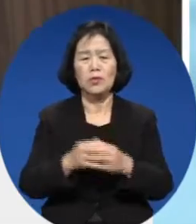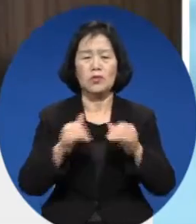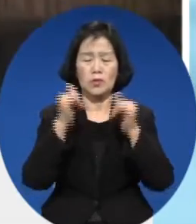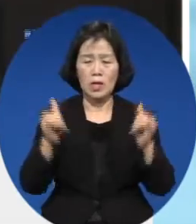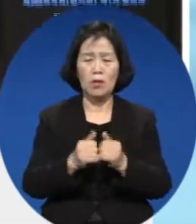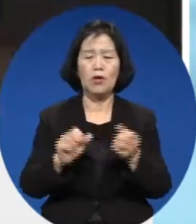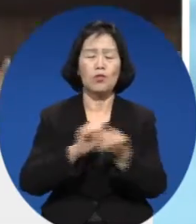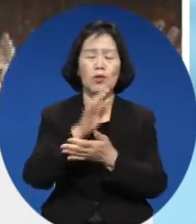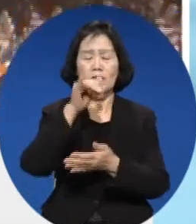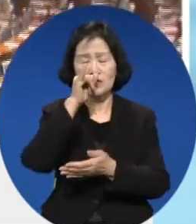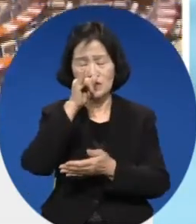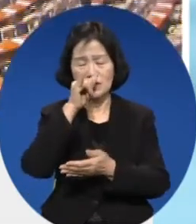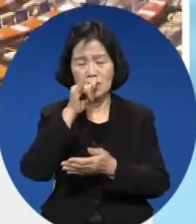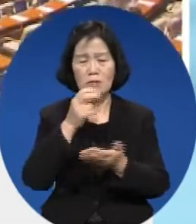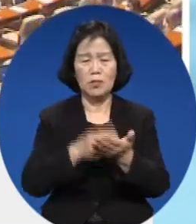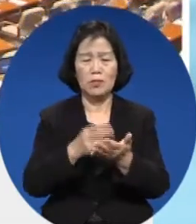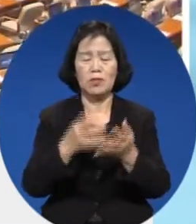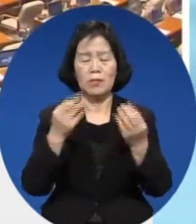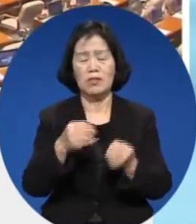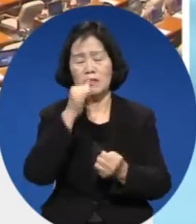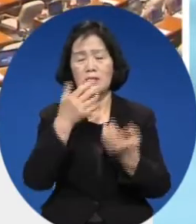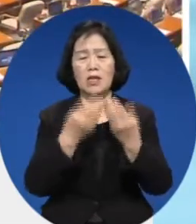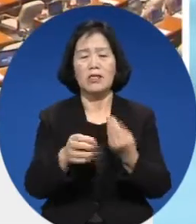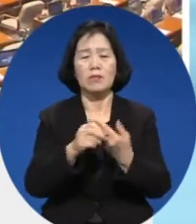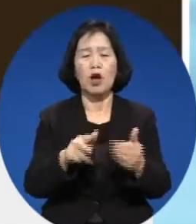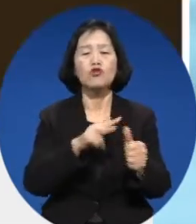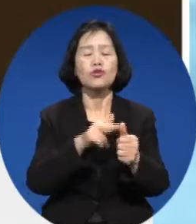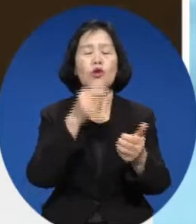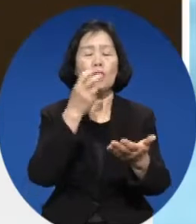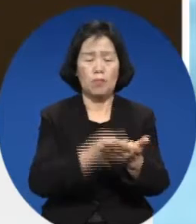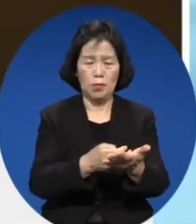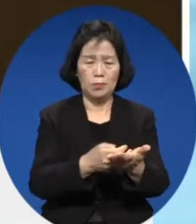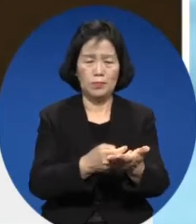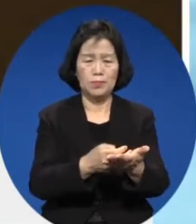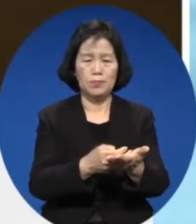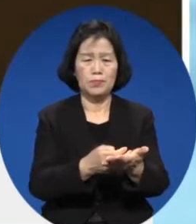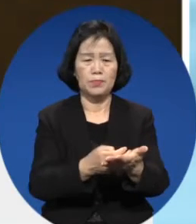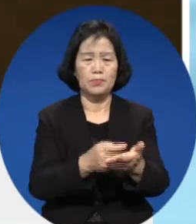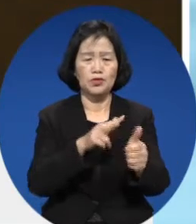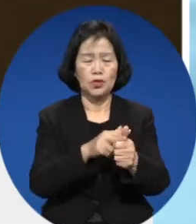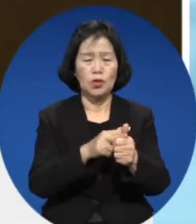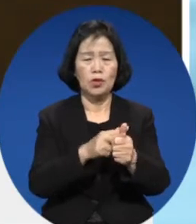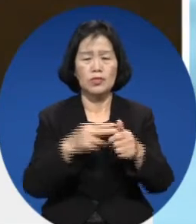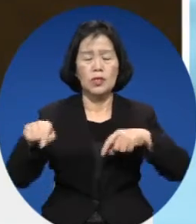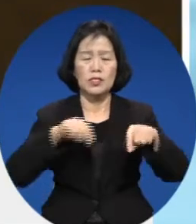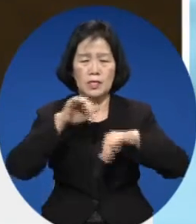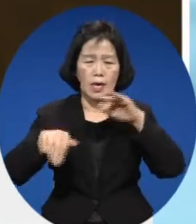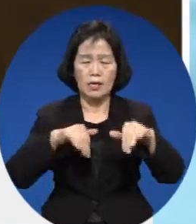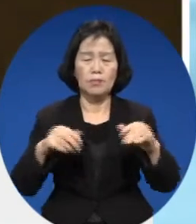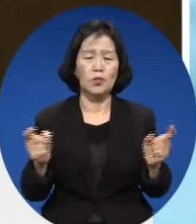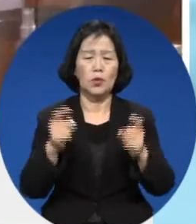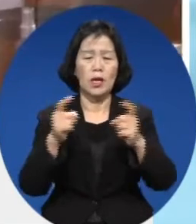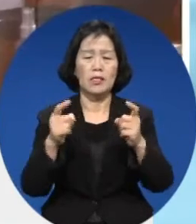사회에 논란이 됐던 그런 그 법들이 많죠. 예를 들어 국정원법 같은 경우에도 뭐 국정원의 정치 개입 논란이 지난